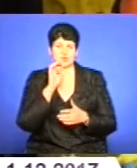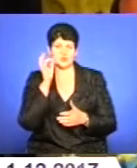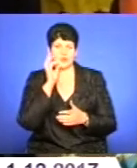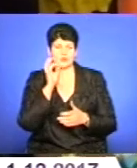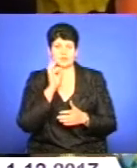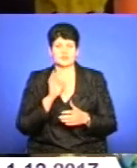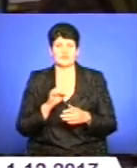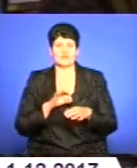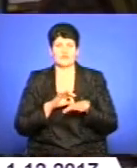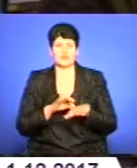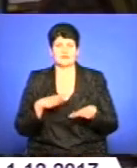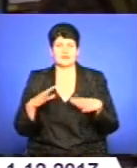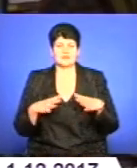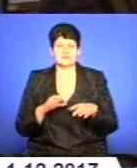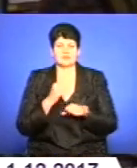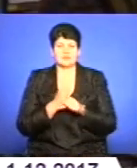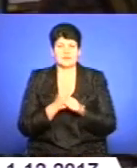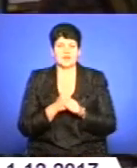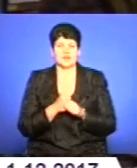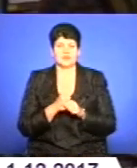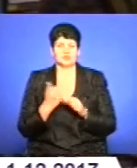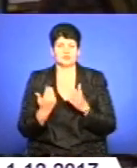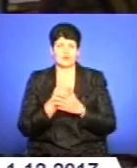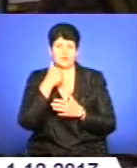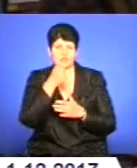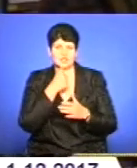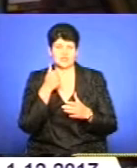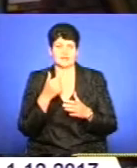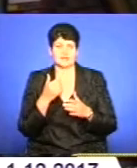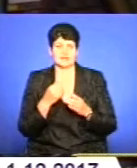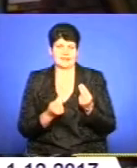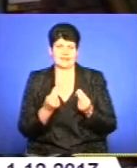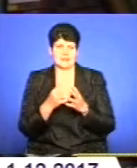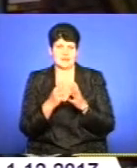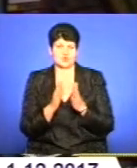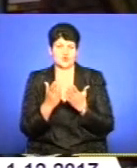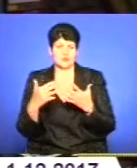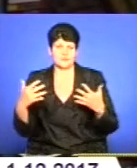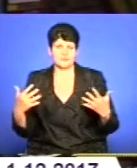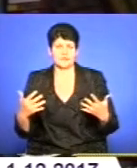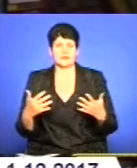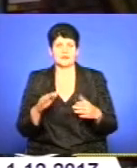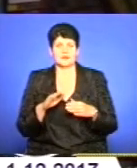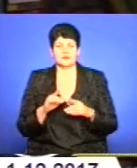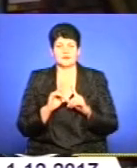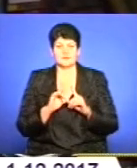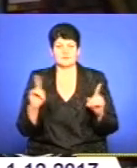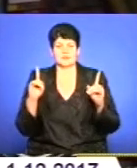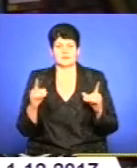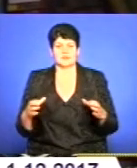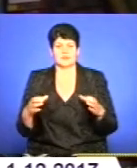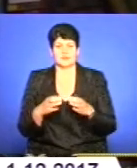виготовлення новорічних іграшок. Це особлива категорія населення, діти-сироти, люди з особливими потребами, з